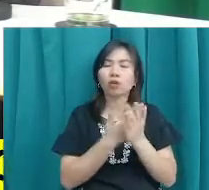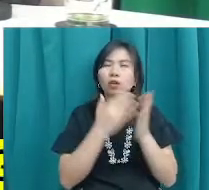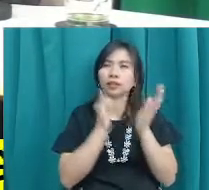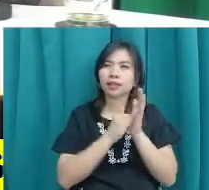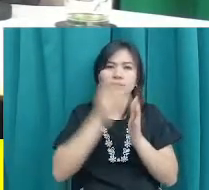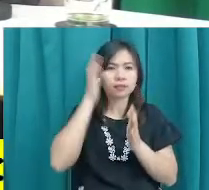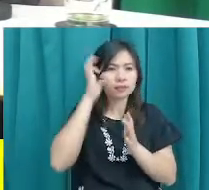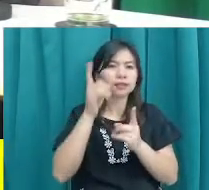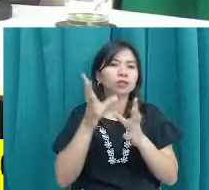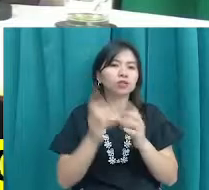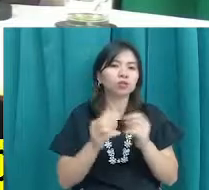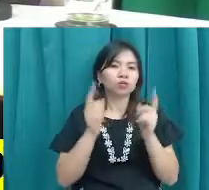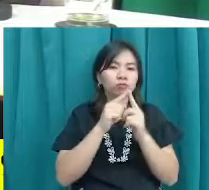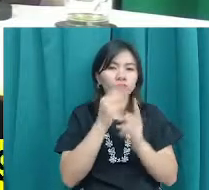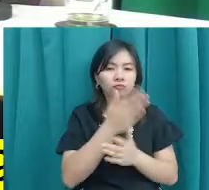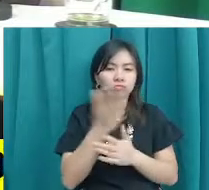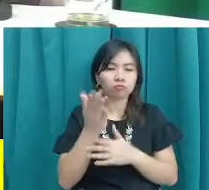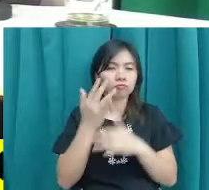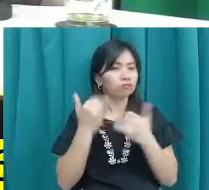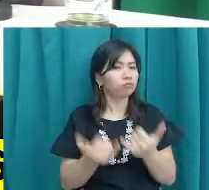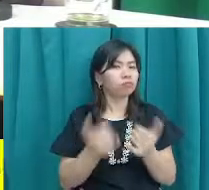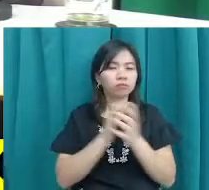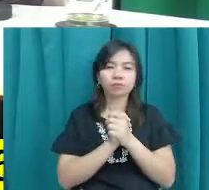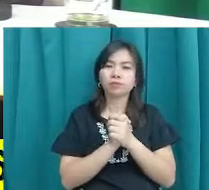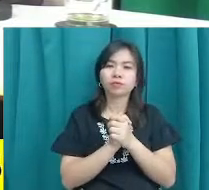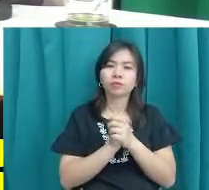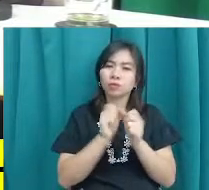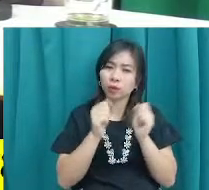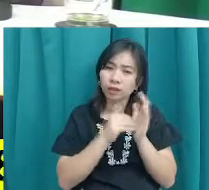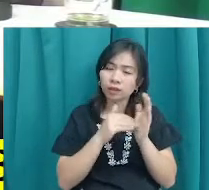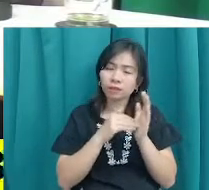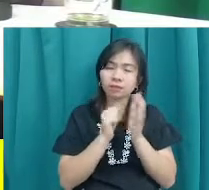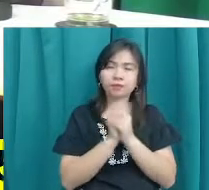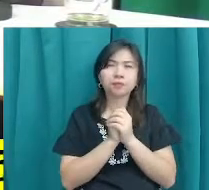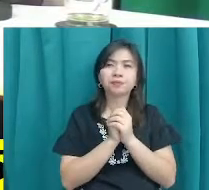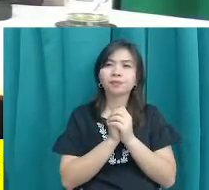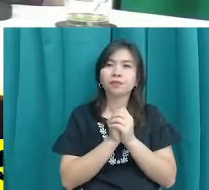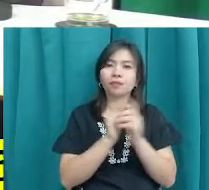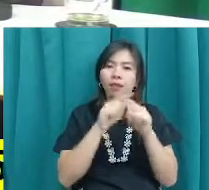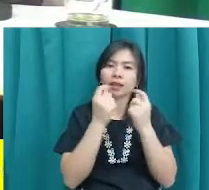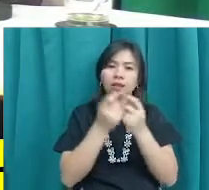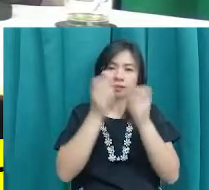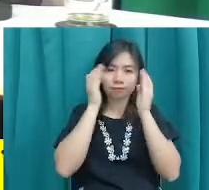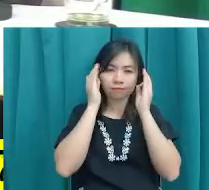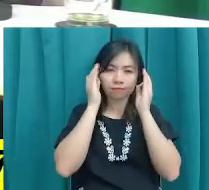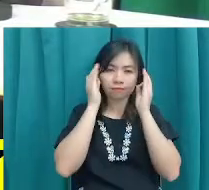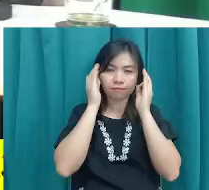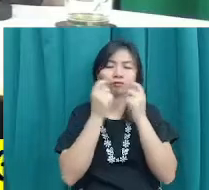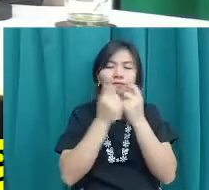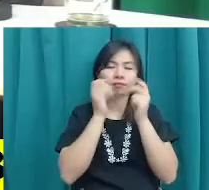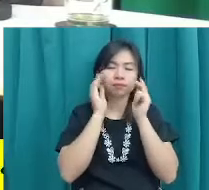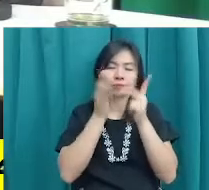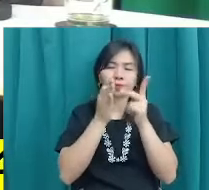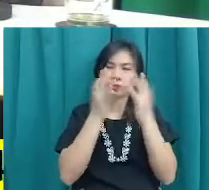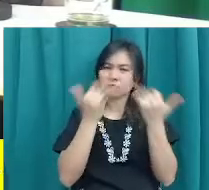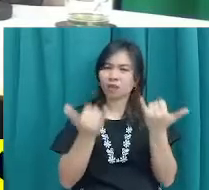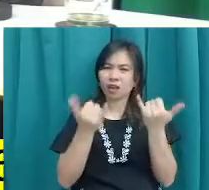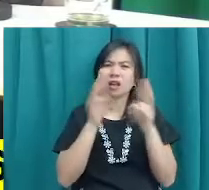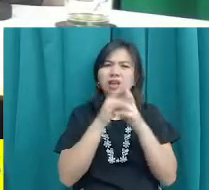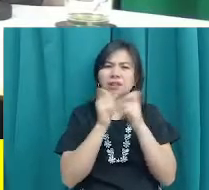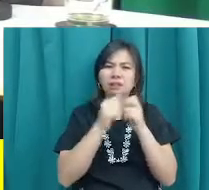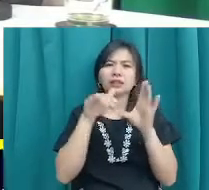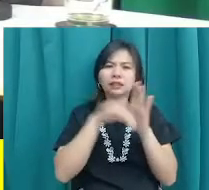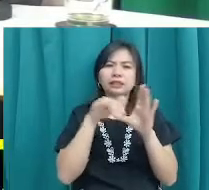inyo. Sabi ko sa inyo, kayo ngayon, team focus, kayo mga nasa eskwela, bumalik, even sa team